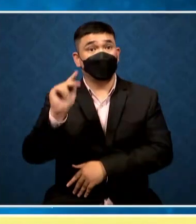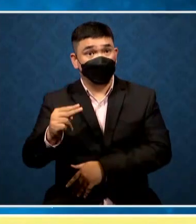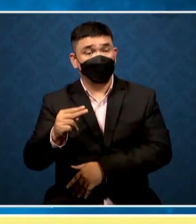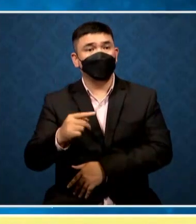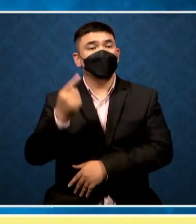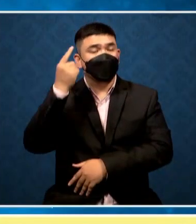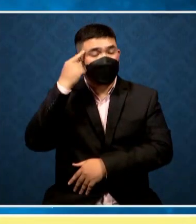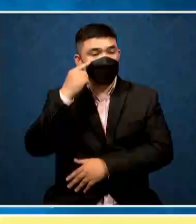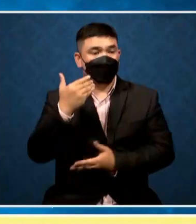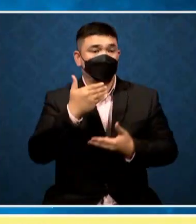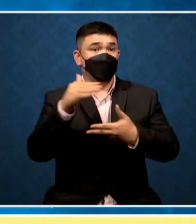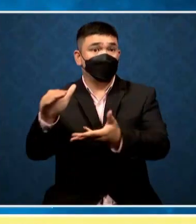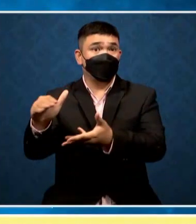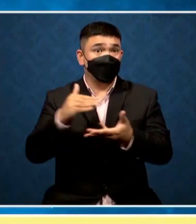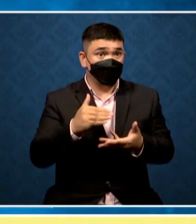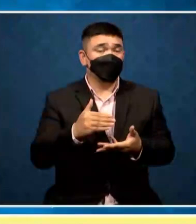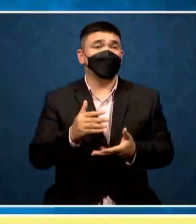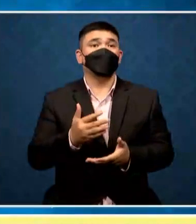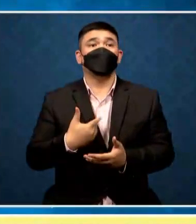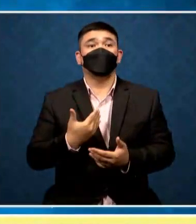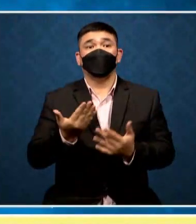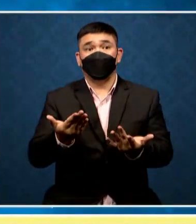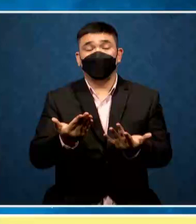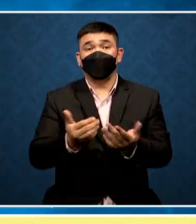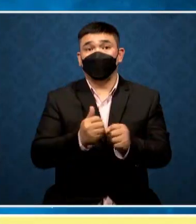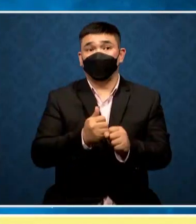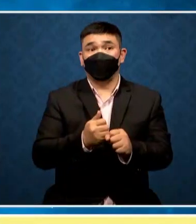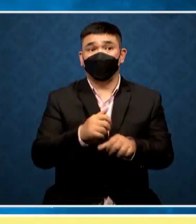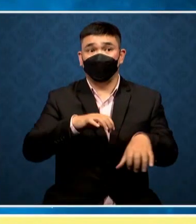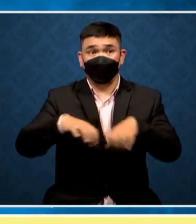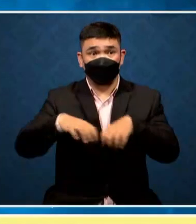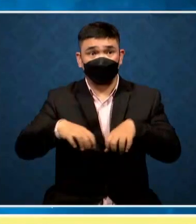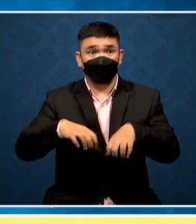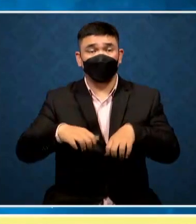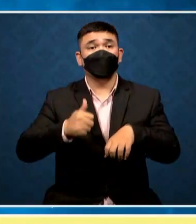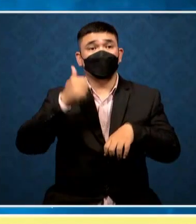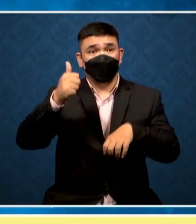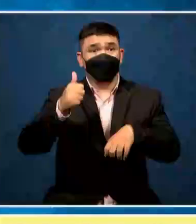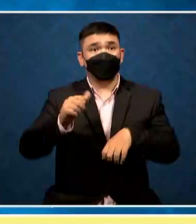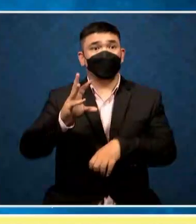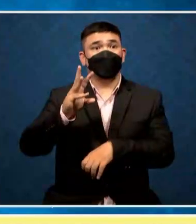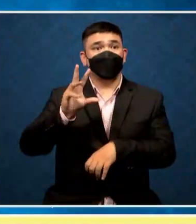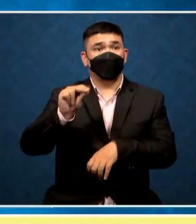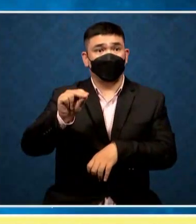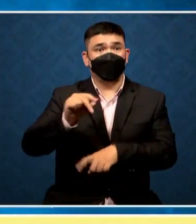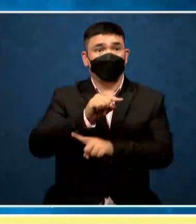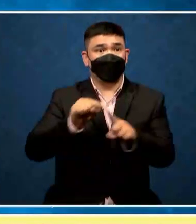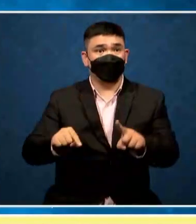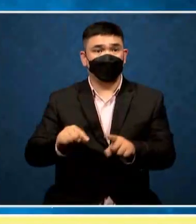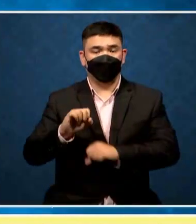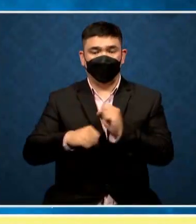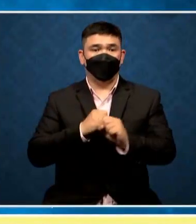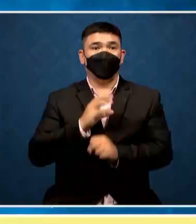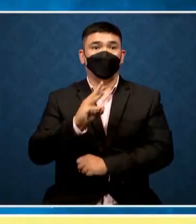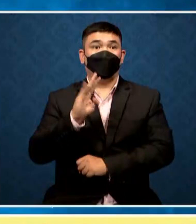ต้องมีการขยะไปยงวงกรประควรถถนเจาภาพหรอไปยคลัเตอร์ ต้องให้ได้ 30% ซึ่งปี 64